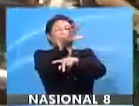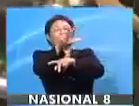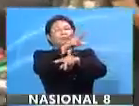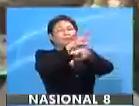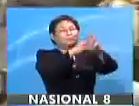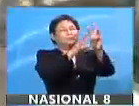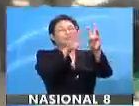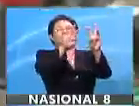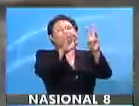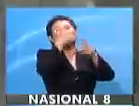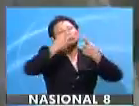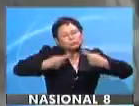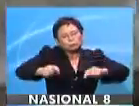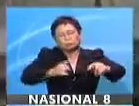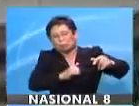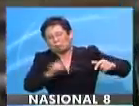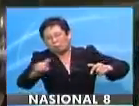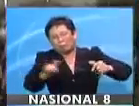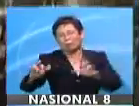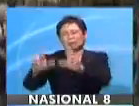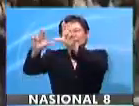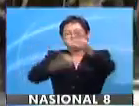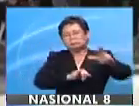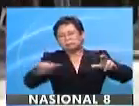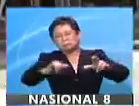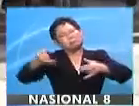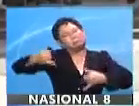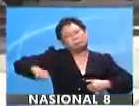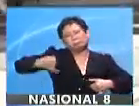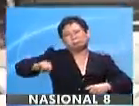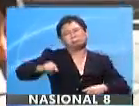bersurai kerana cubaan memasuki kawasan KLCC C